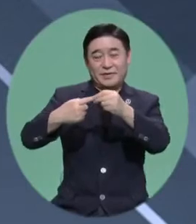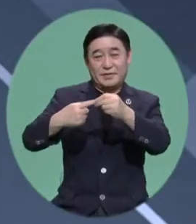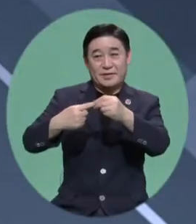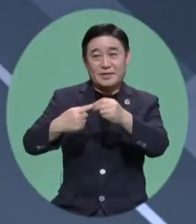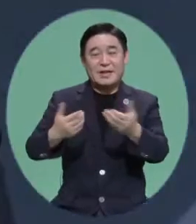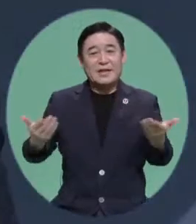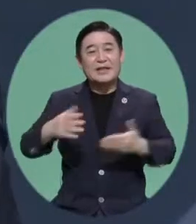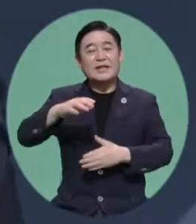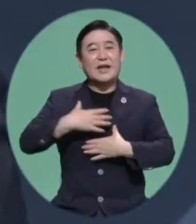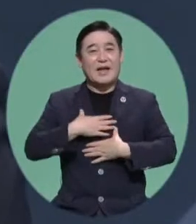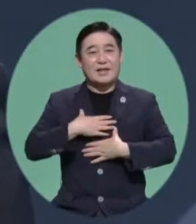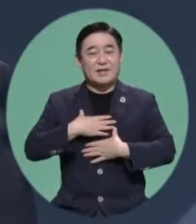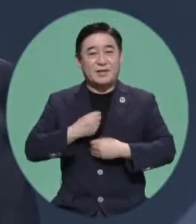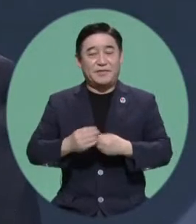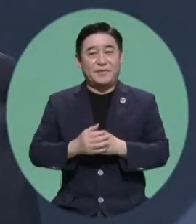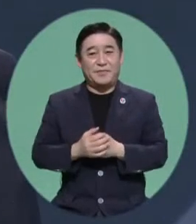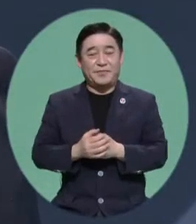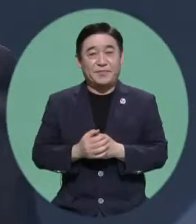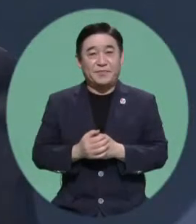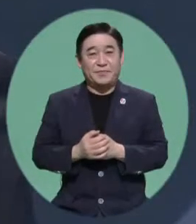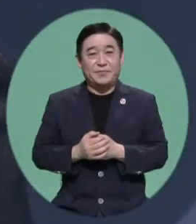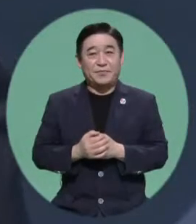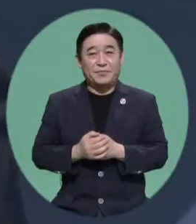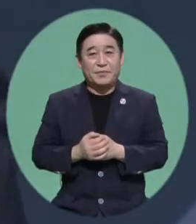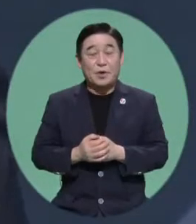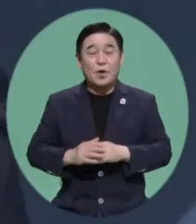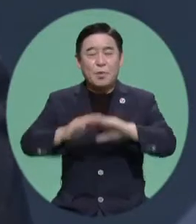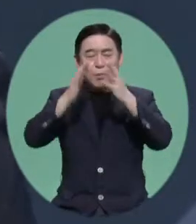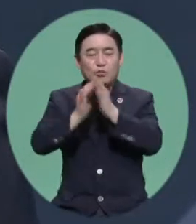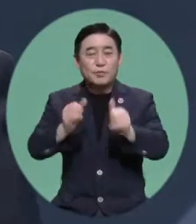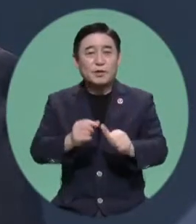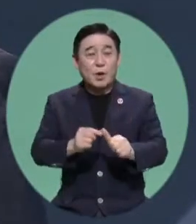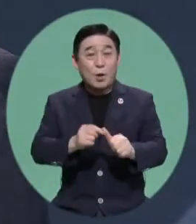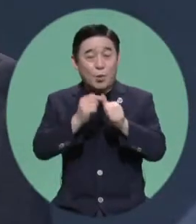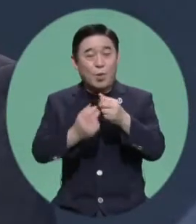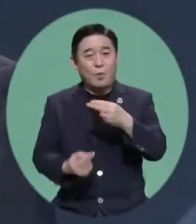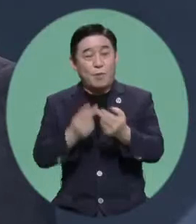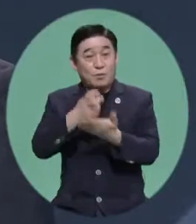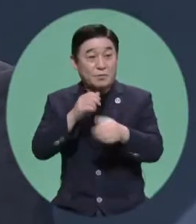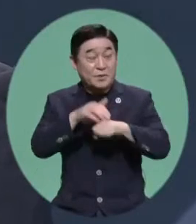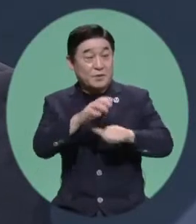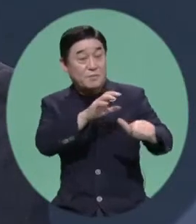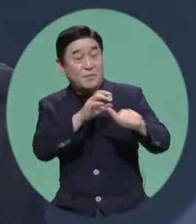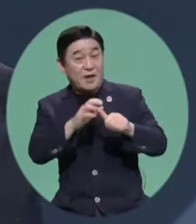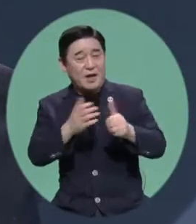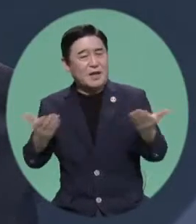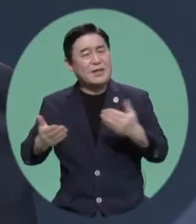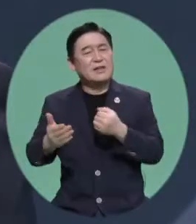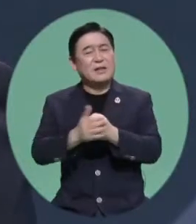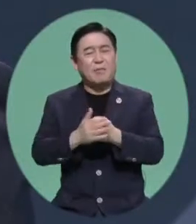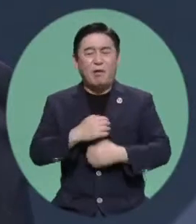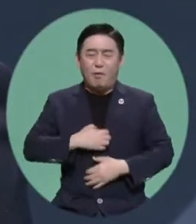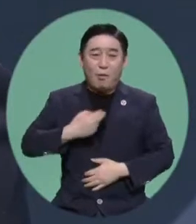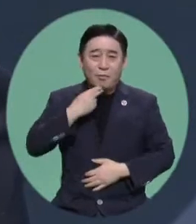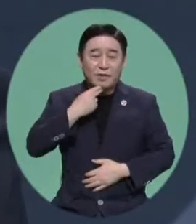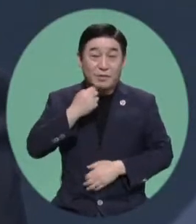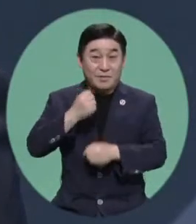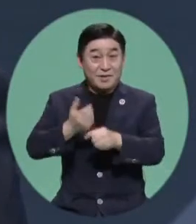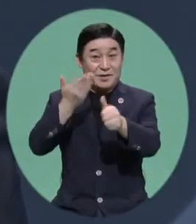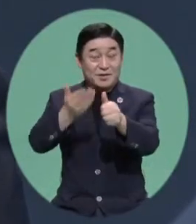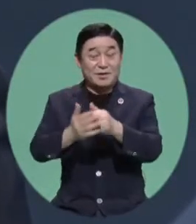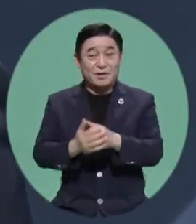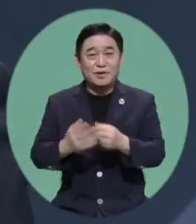일자리 안 전망입니다 전국민 고용보험 제도를 도입해서 일자리 때문에 걱정하지 않게 하겠습니다